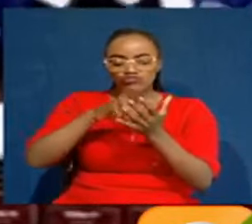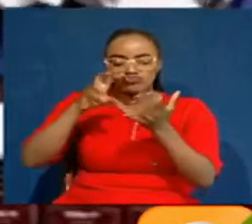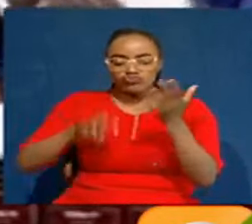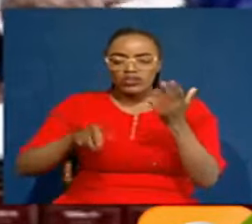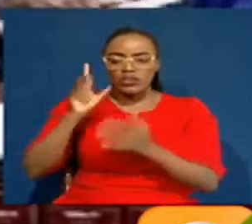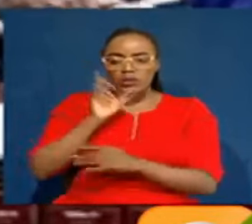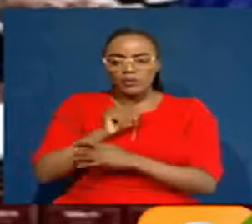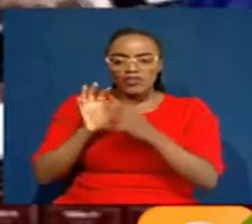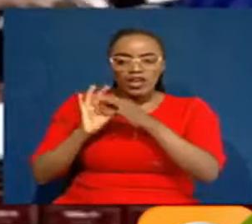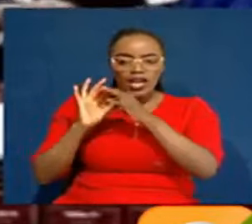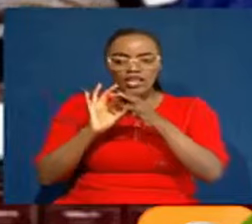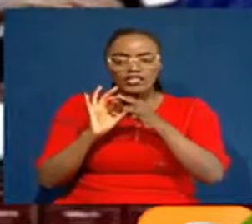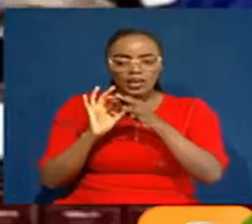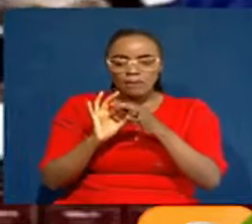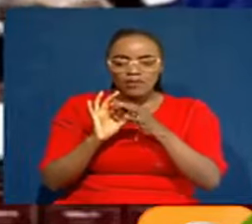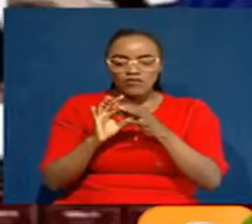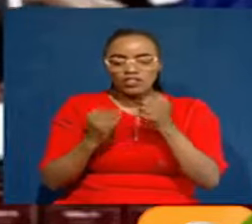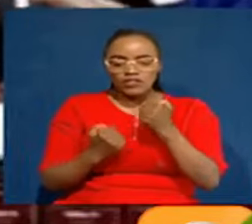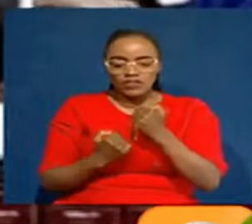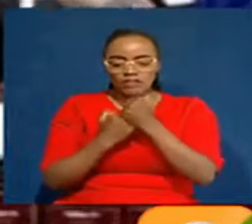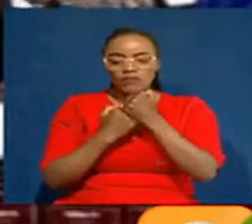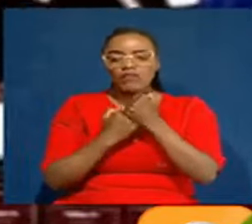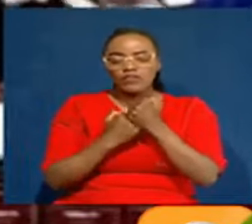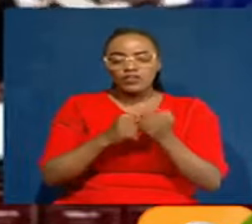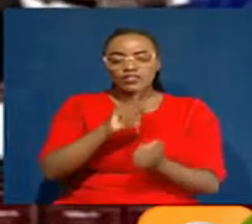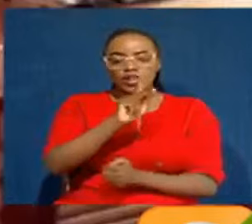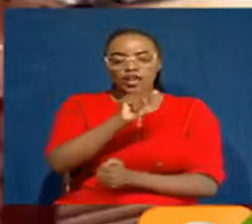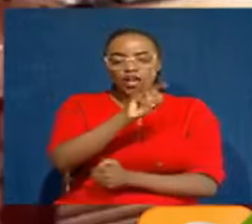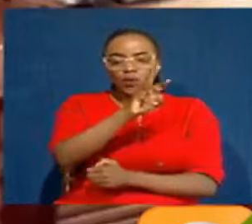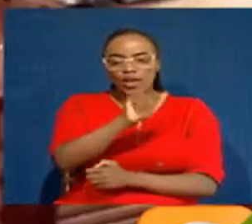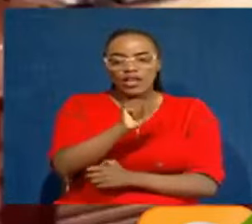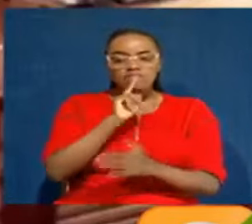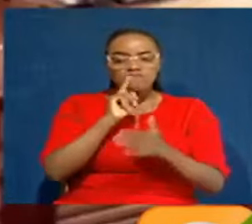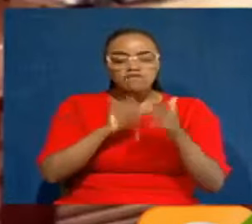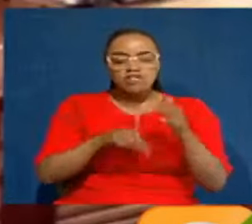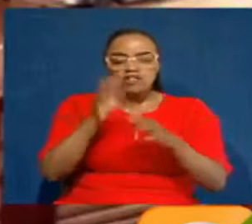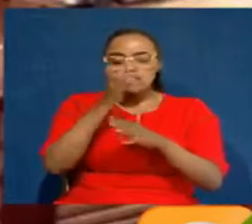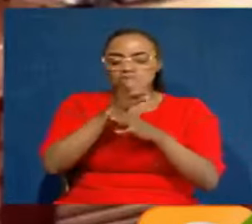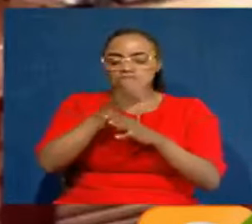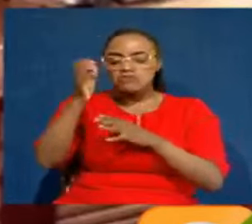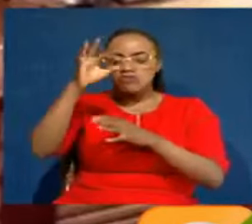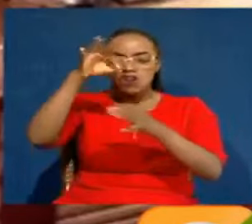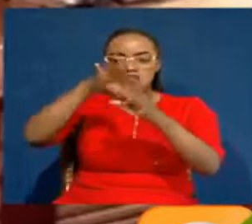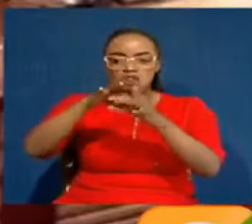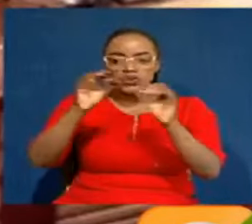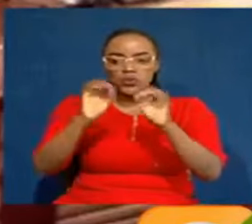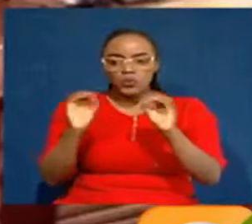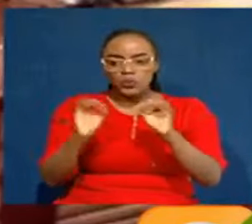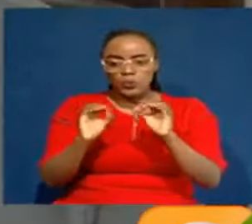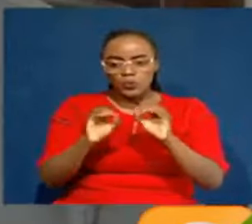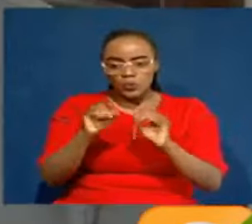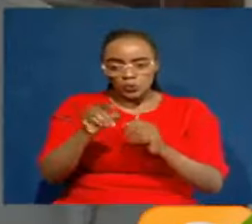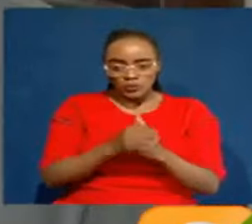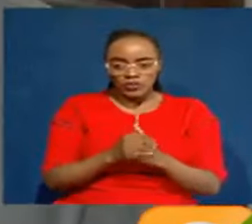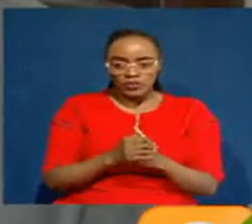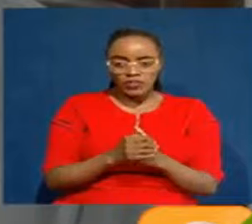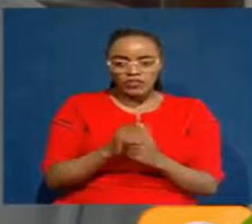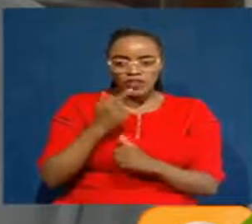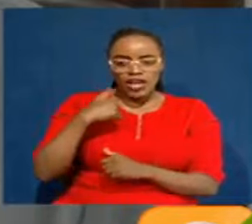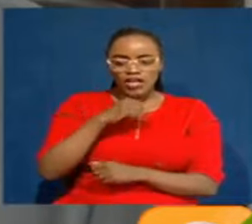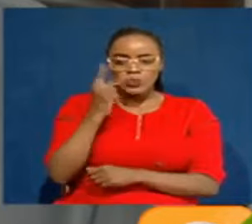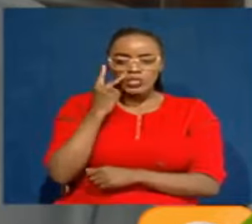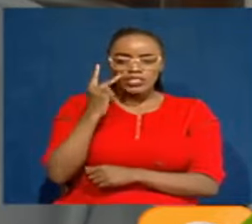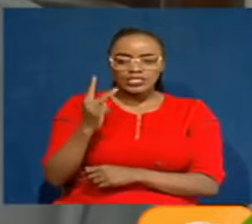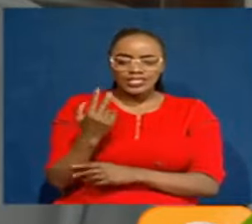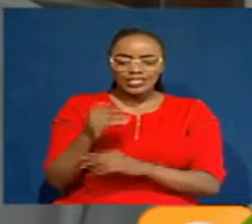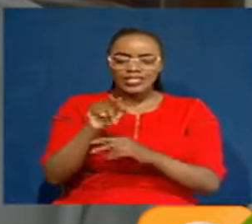wa Azimio la Umoja One Kenya wakisimama kidete na Mwangaza wakidinda kupiga kura yoyote katika mchakato huo. Because we noticed